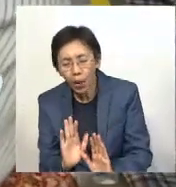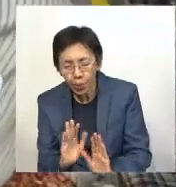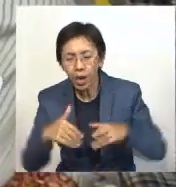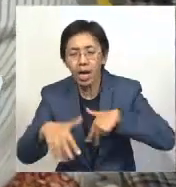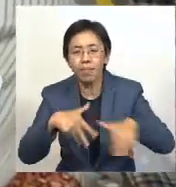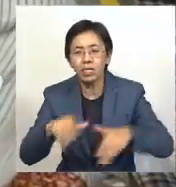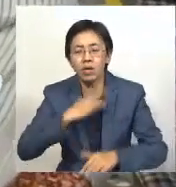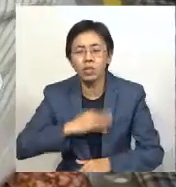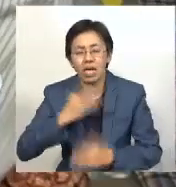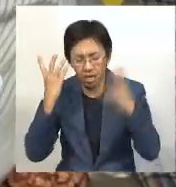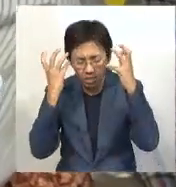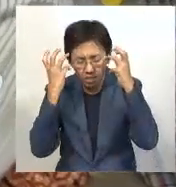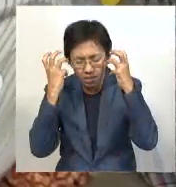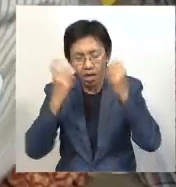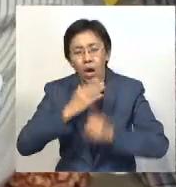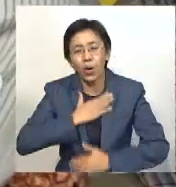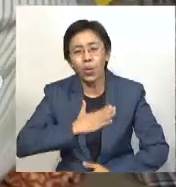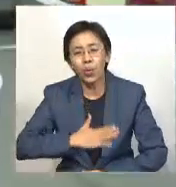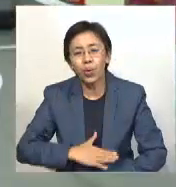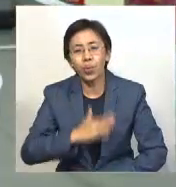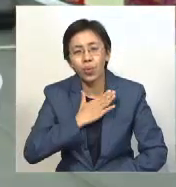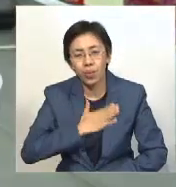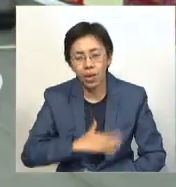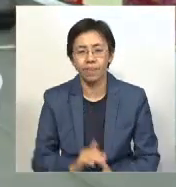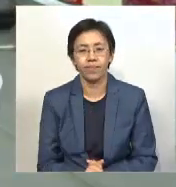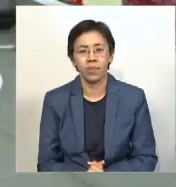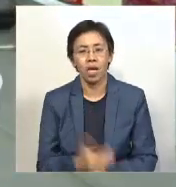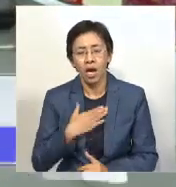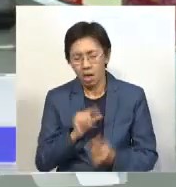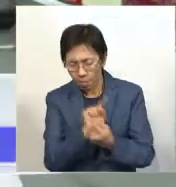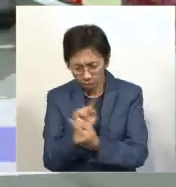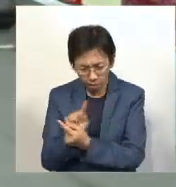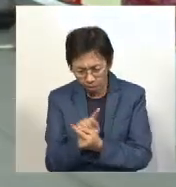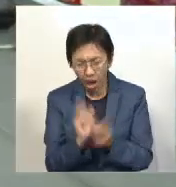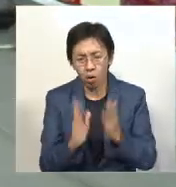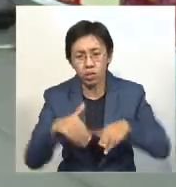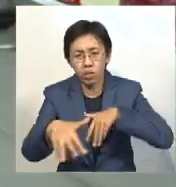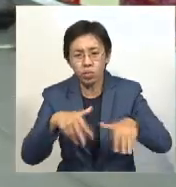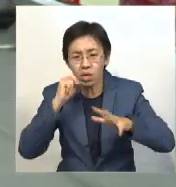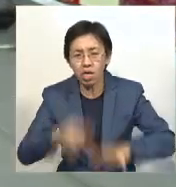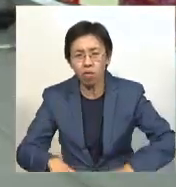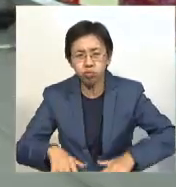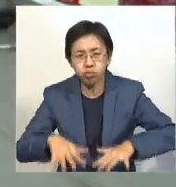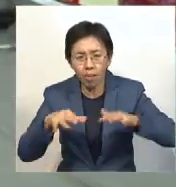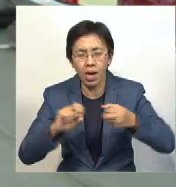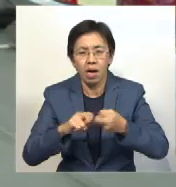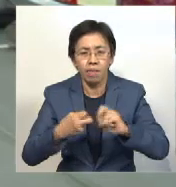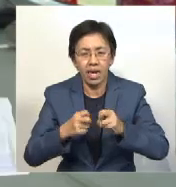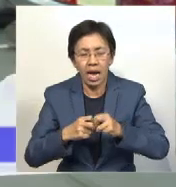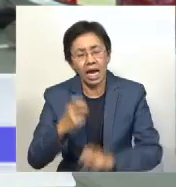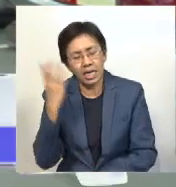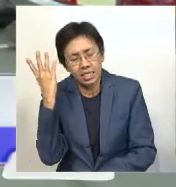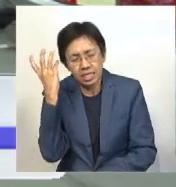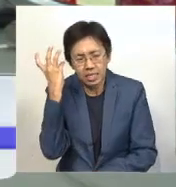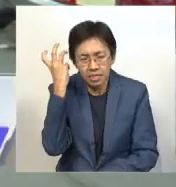ประชาชนที่ได้รับผลกระทบน้ำท่วม นะคะเราก็พบว่ามีผู้ประสบภัยบางส่วนมีปัญหาสภาวะของด้านจิต